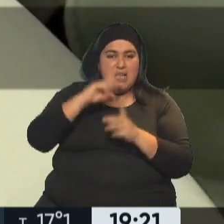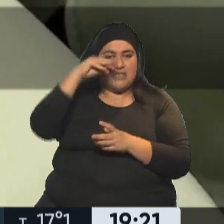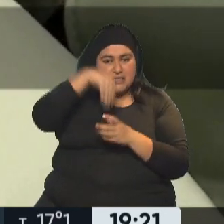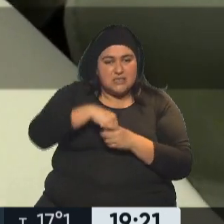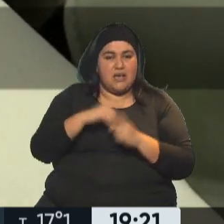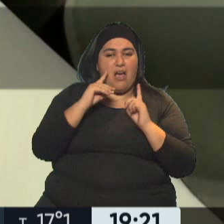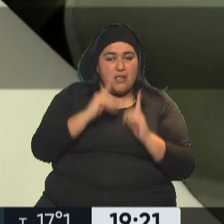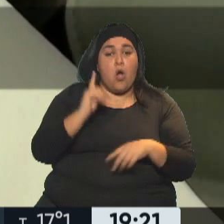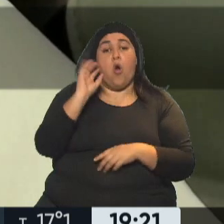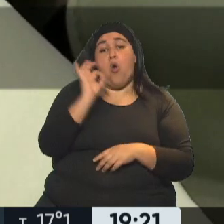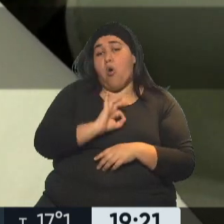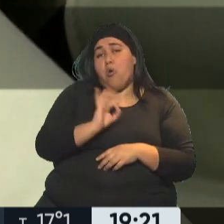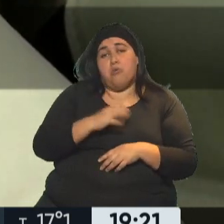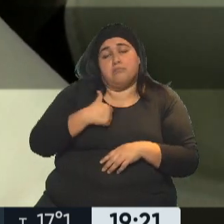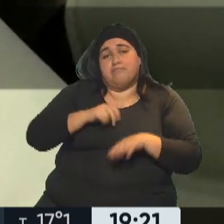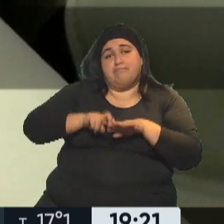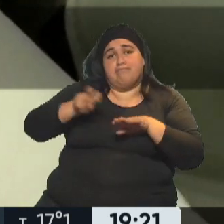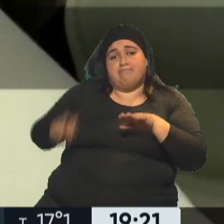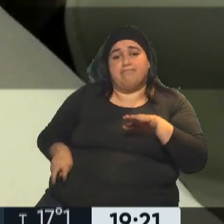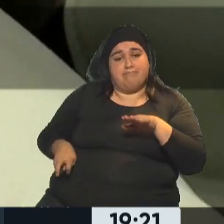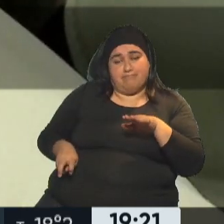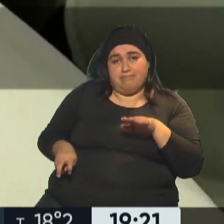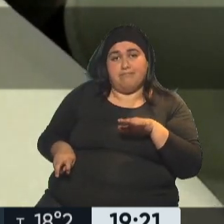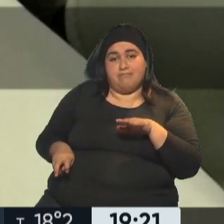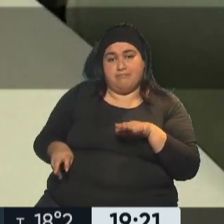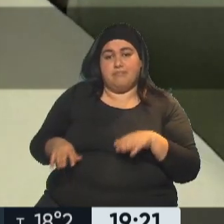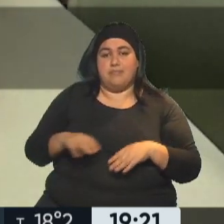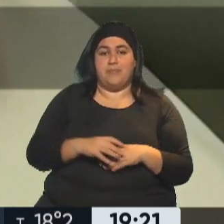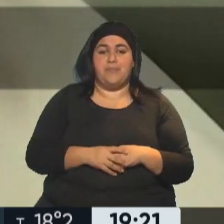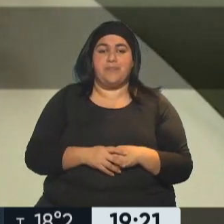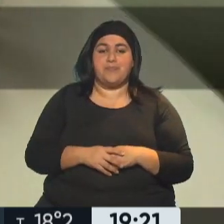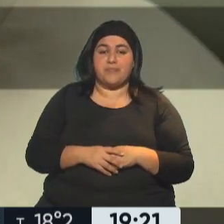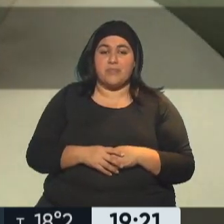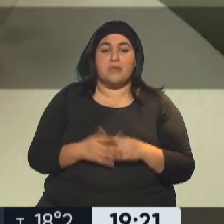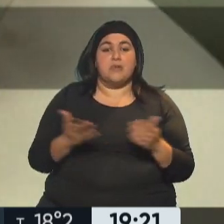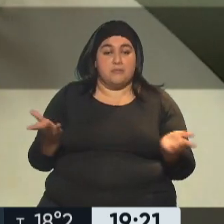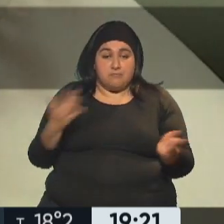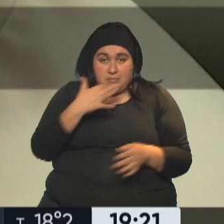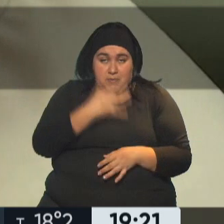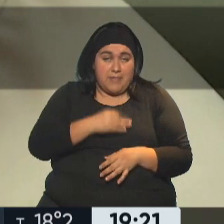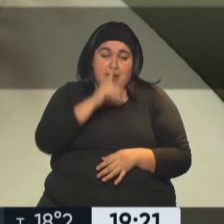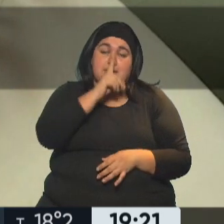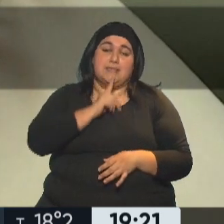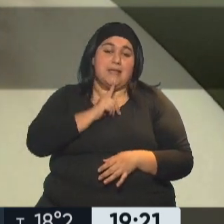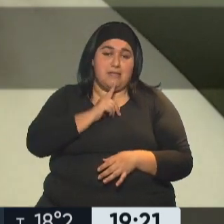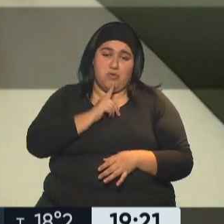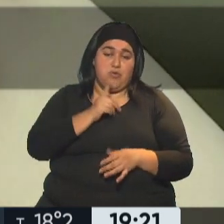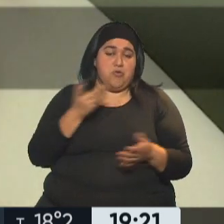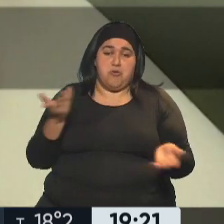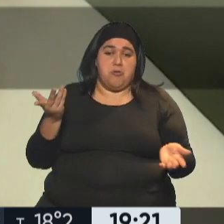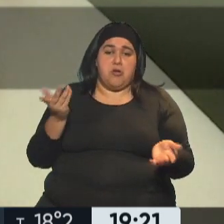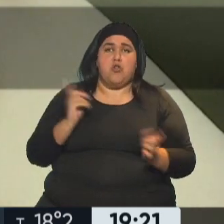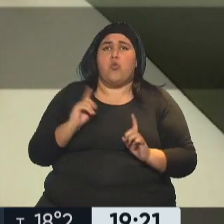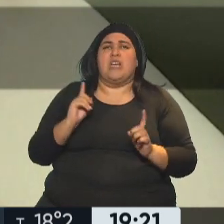contrario pensare la possibilità di farmi da parte, no? Questo con tutta onestà non è